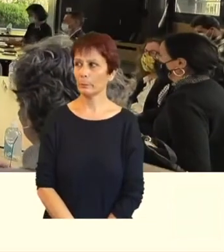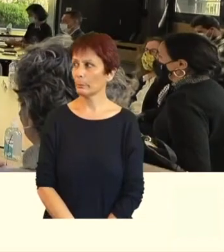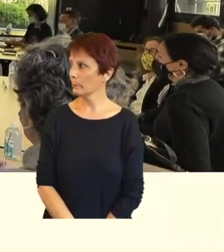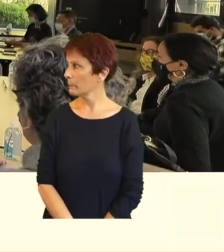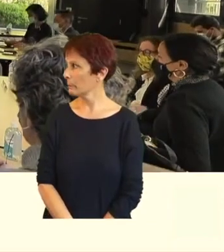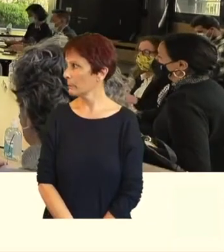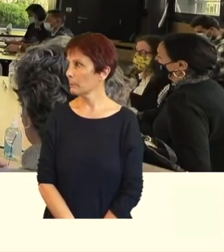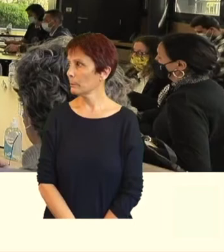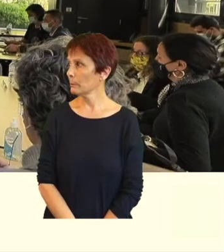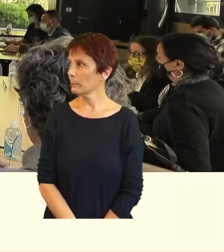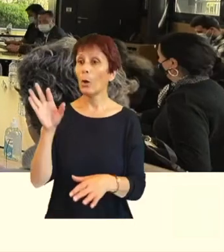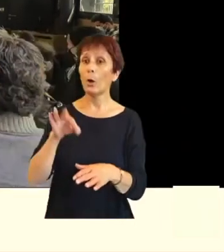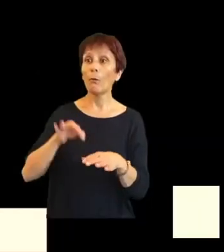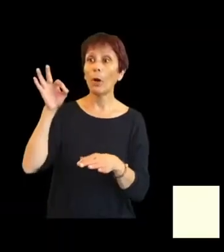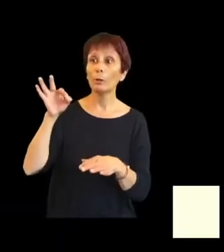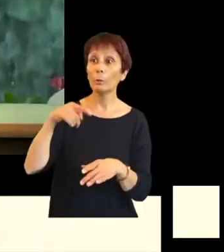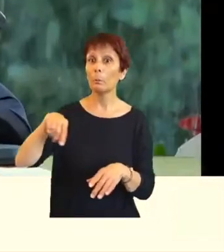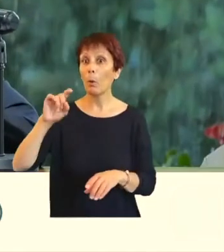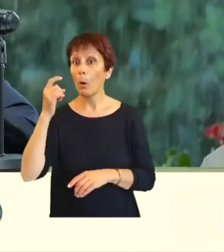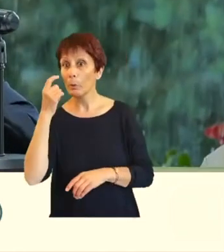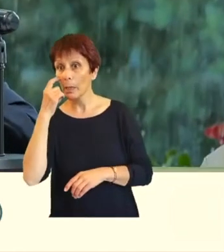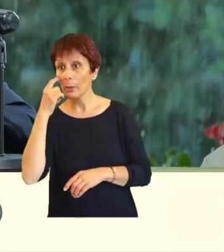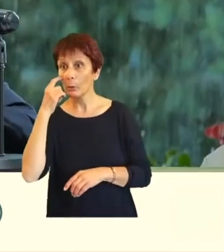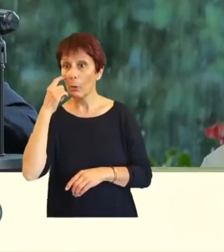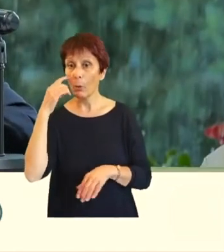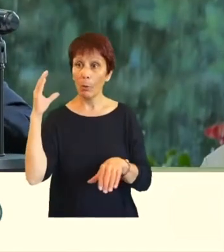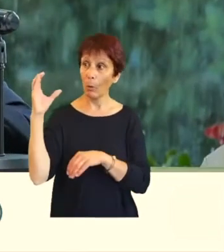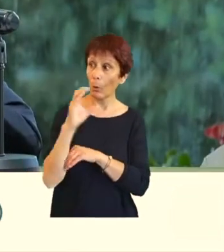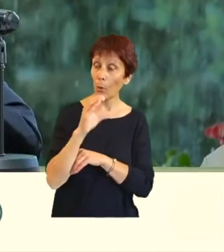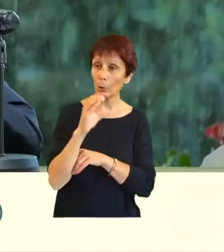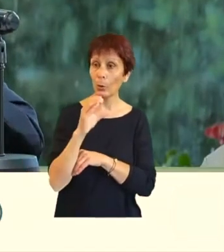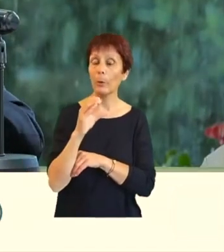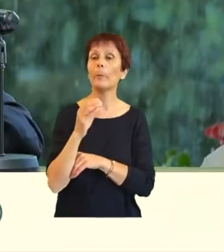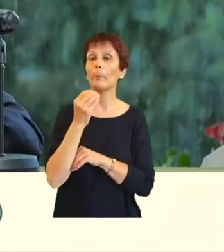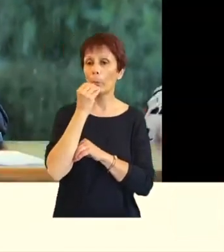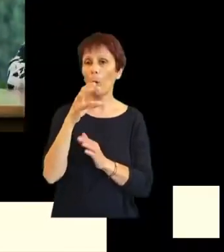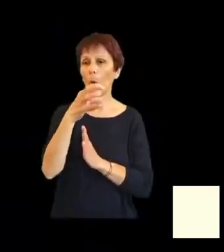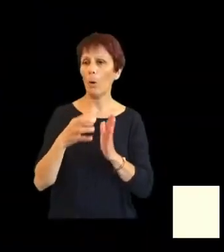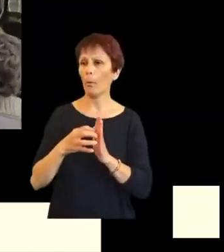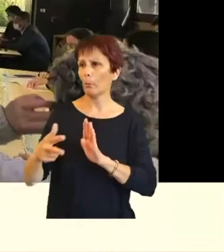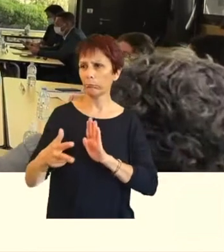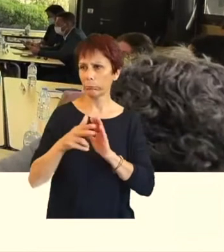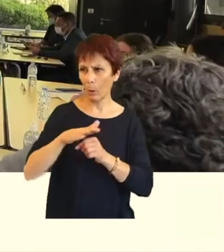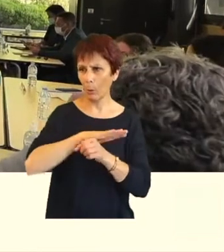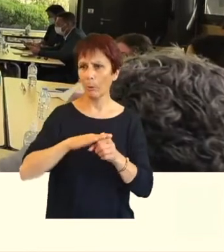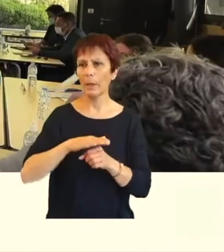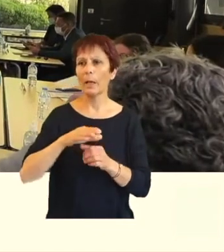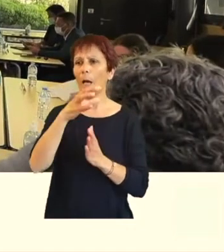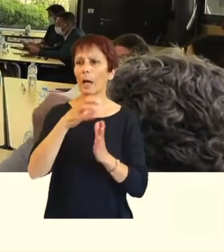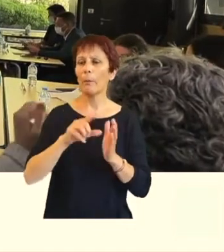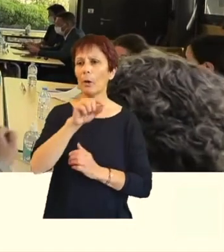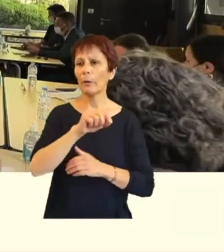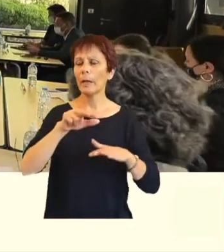Donc je soumets au vote, y a-t-il des observations, des oppositions? Le rapport est adopté à l'unanimité. Nous passons au rapport 28, c'est Madame Kardec